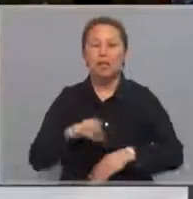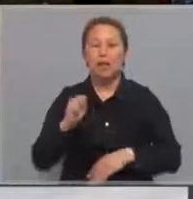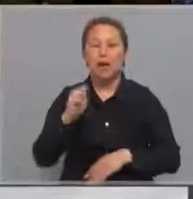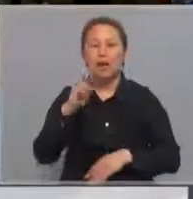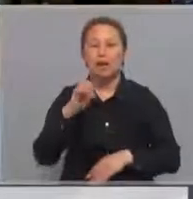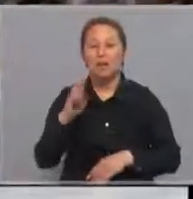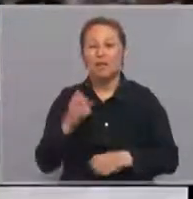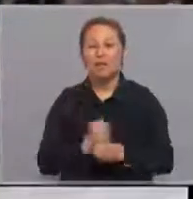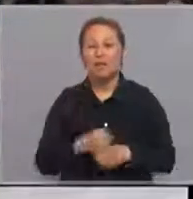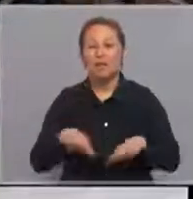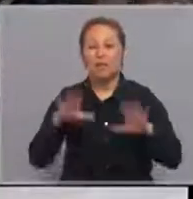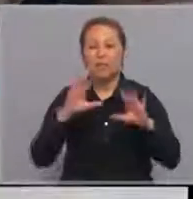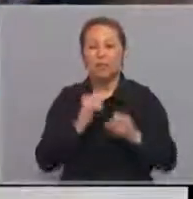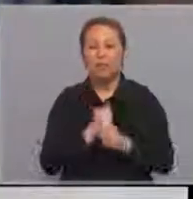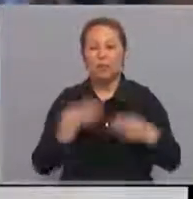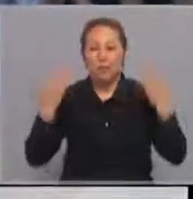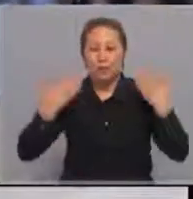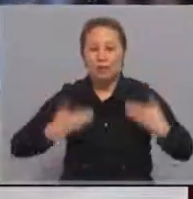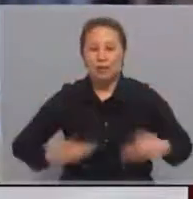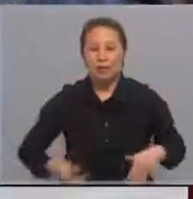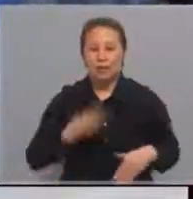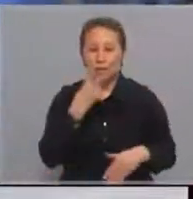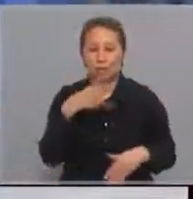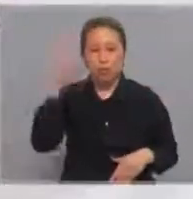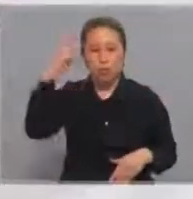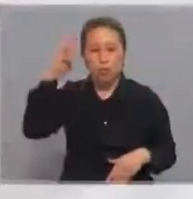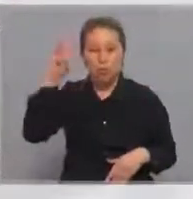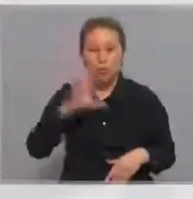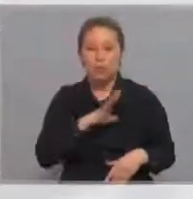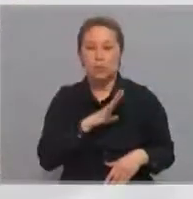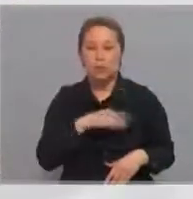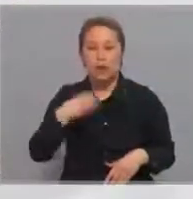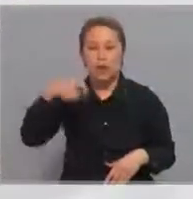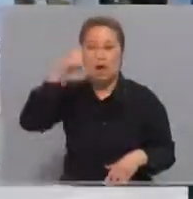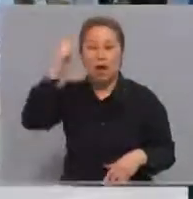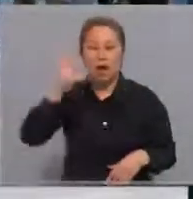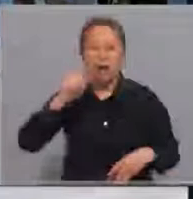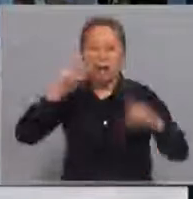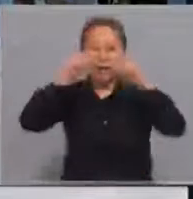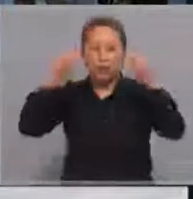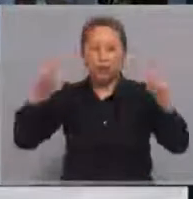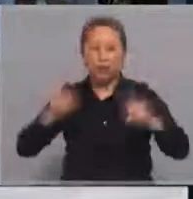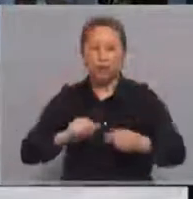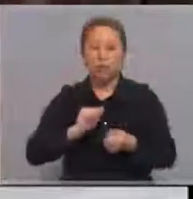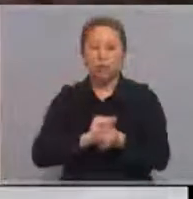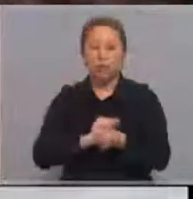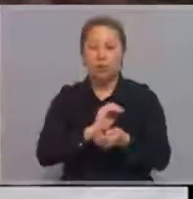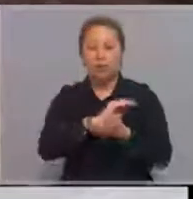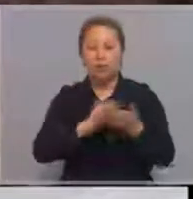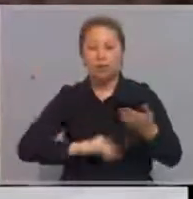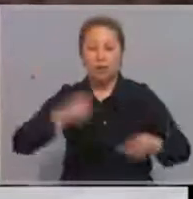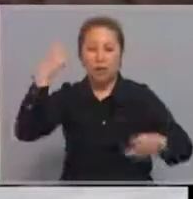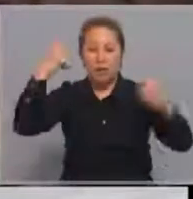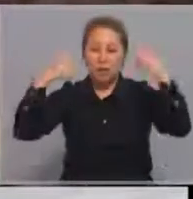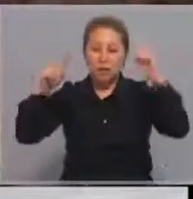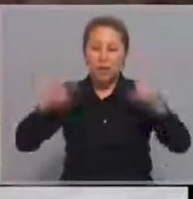сән үйінің қыздары ұлттық және мифтік киімдерінің көрсетілімін өткізді. Мұнда ай, жұлдыз, тасқа қашап жазылған таңбалар мен ертегі кейіпкерлерінің